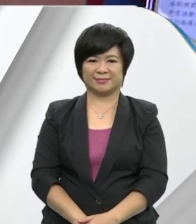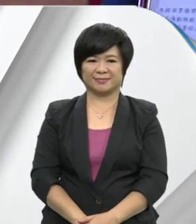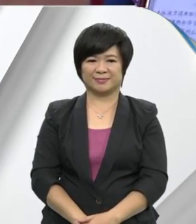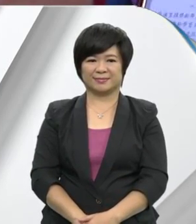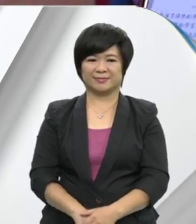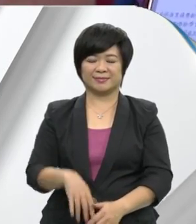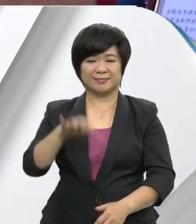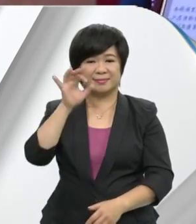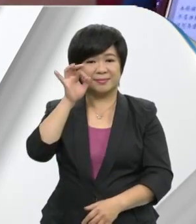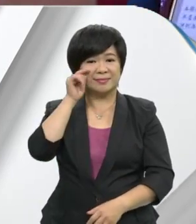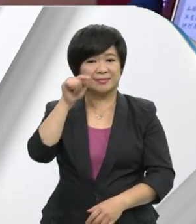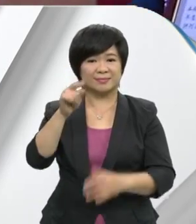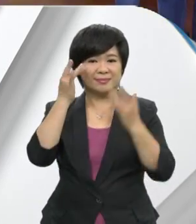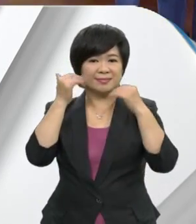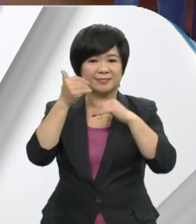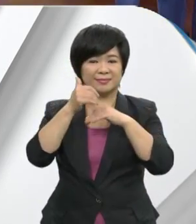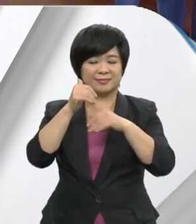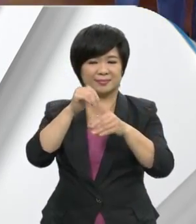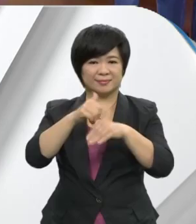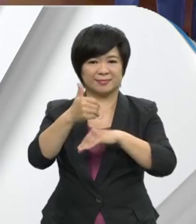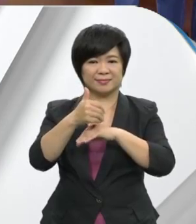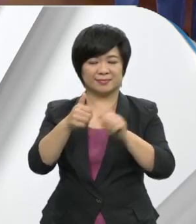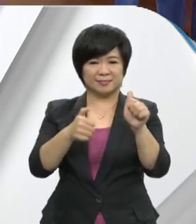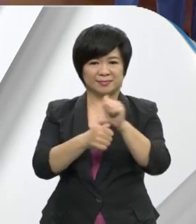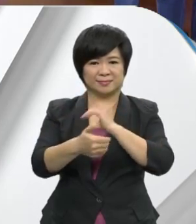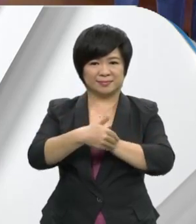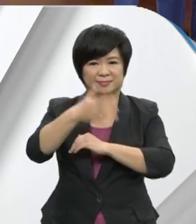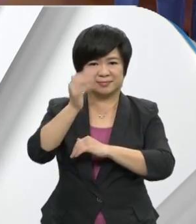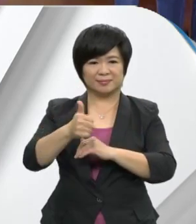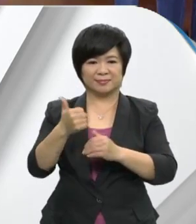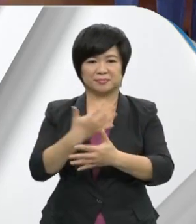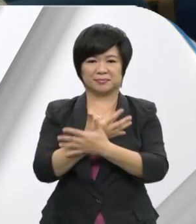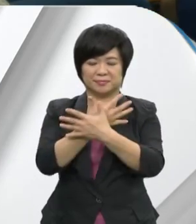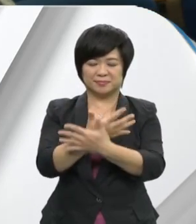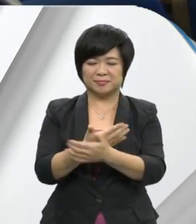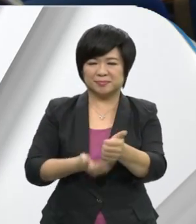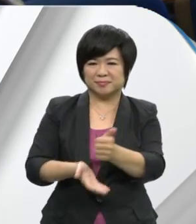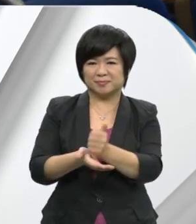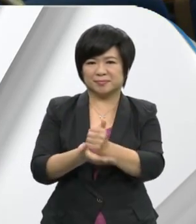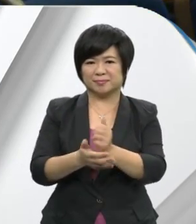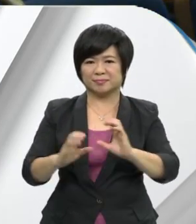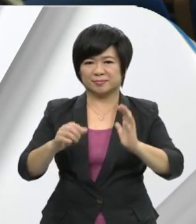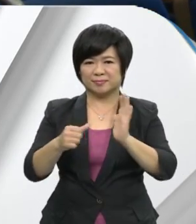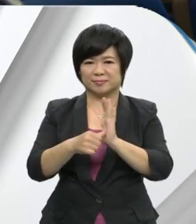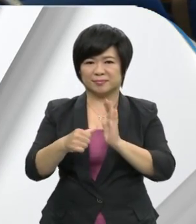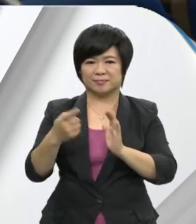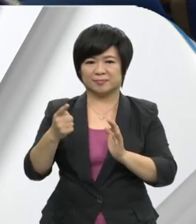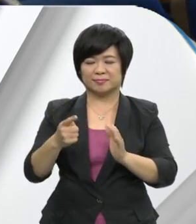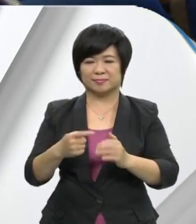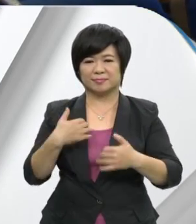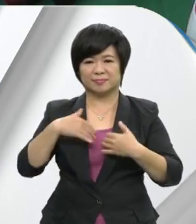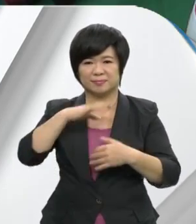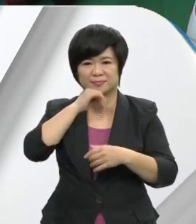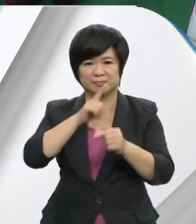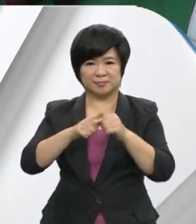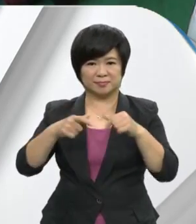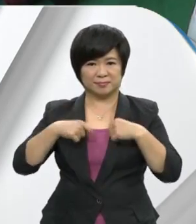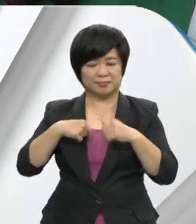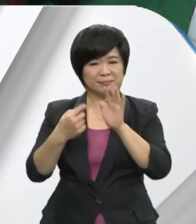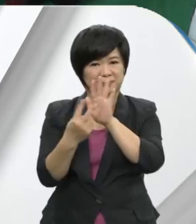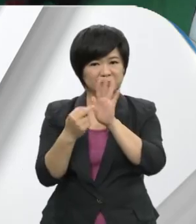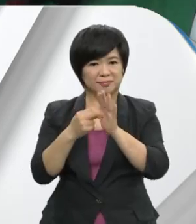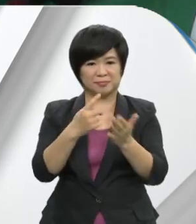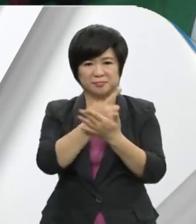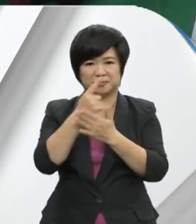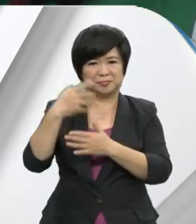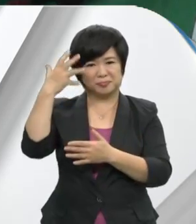南投县副县长陈振兴颁奖表扬由秀才乐龄学习中心，郭姓乡乐龄中心职工讲，上课的长辈大家都真